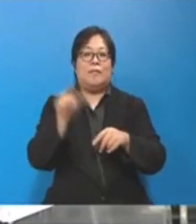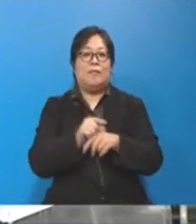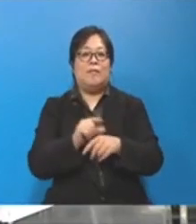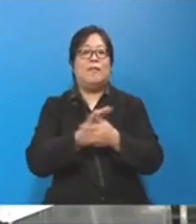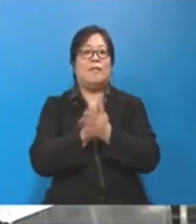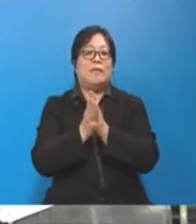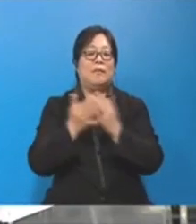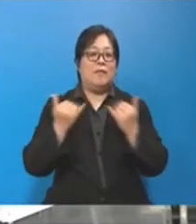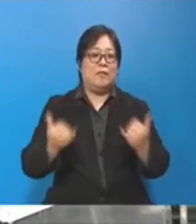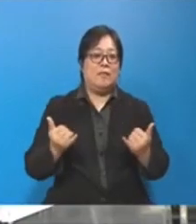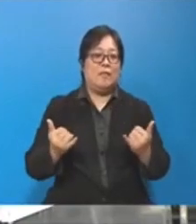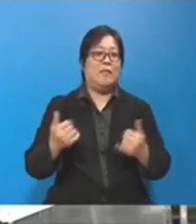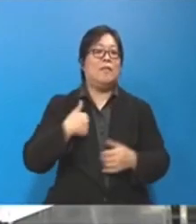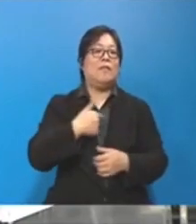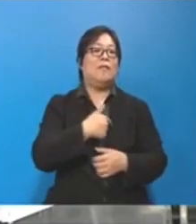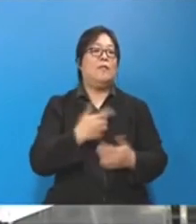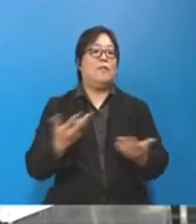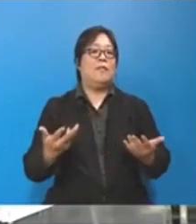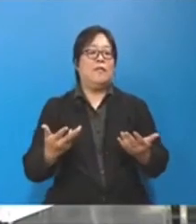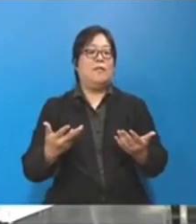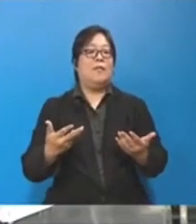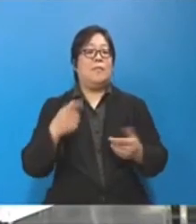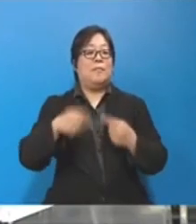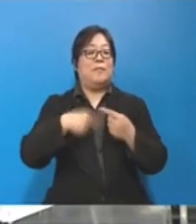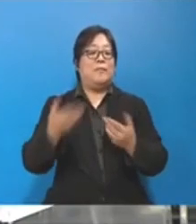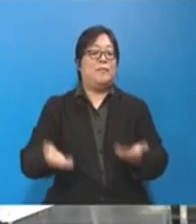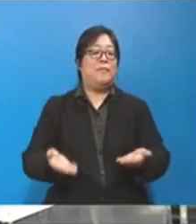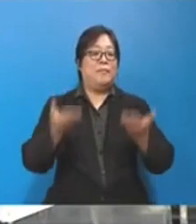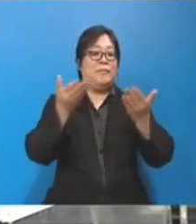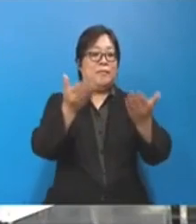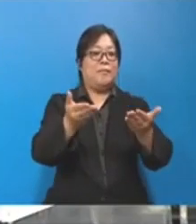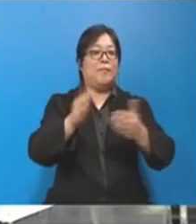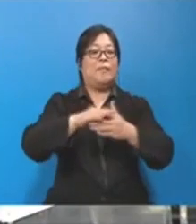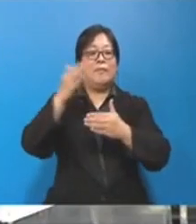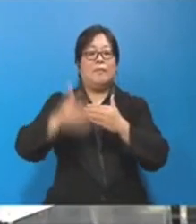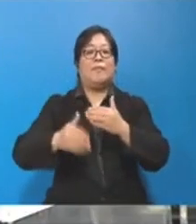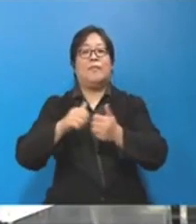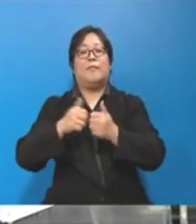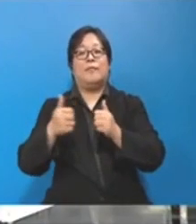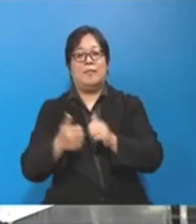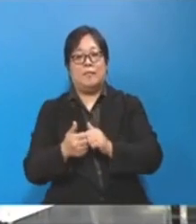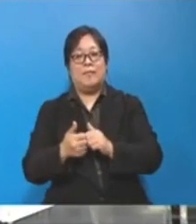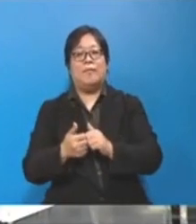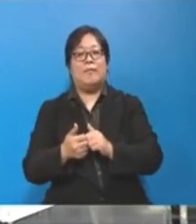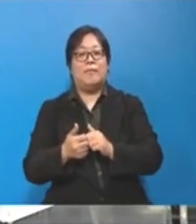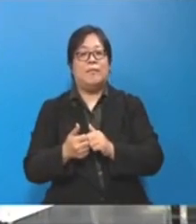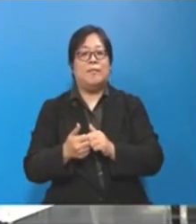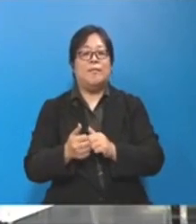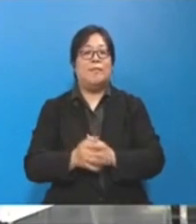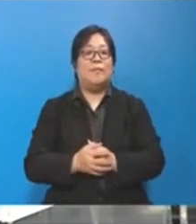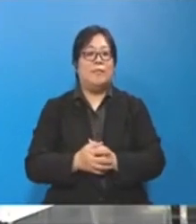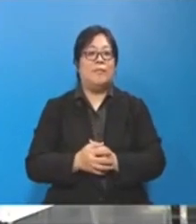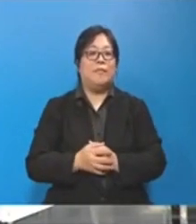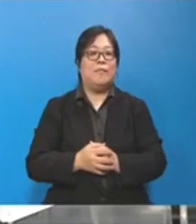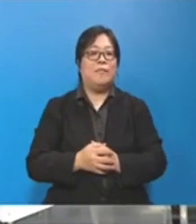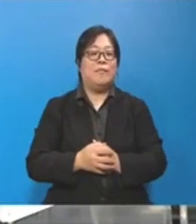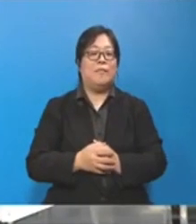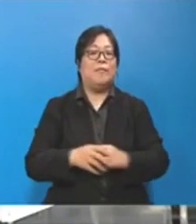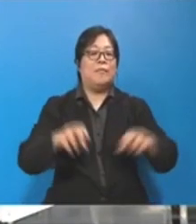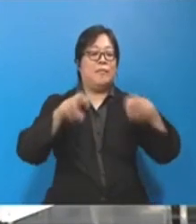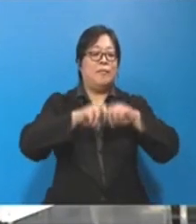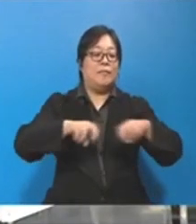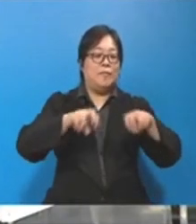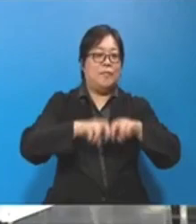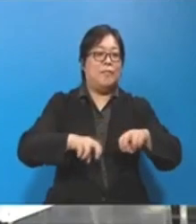jadi sekarang ini kita sedang bila kita table kita kita kita Selesai masalah apa nih